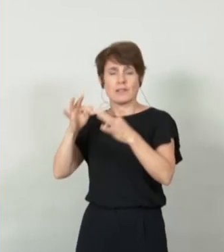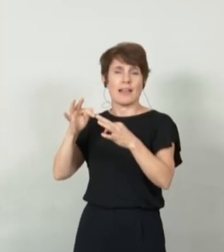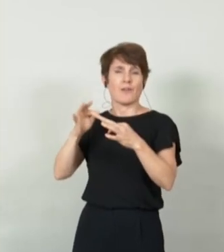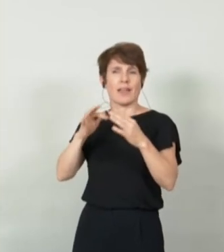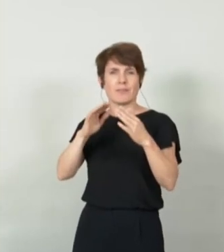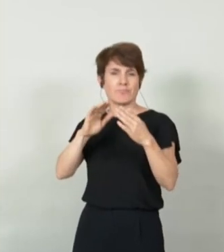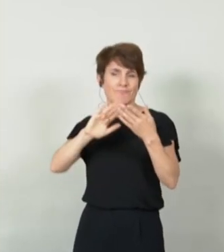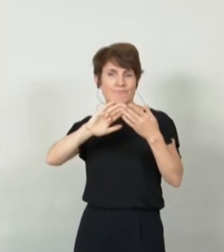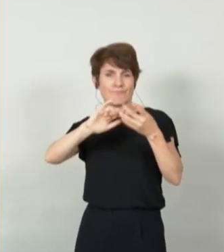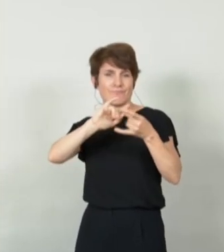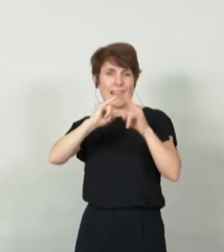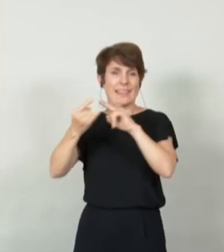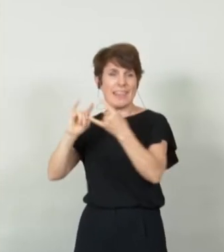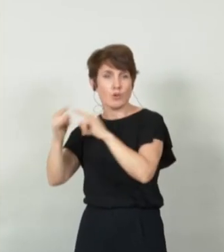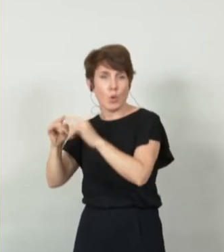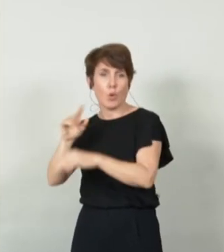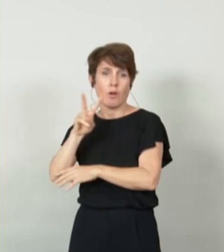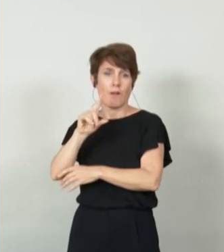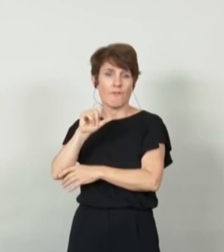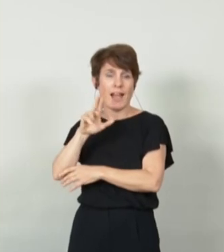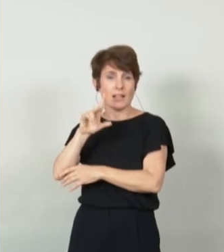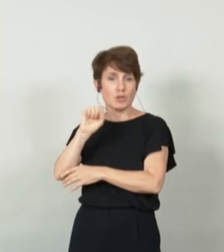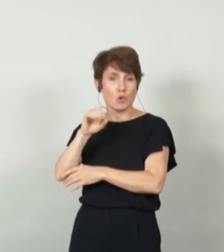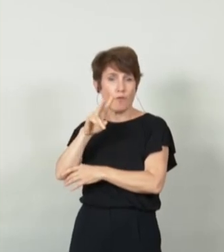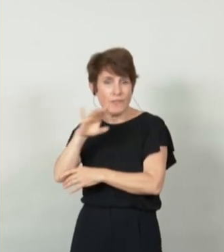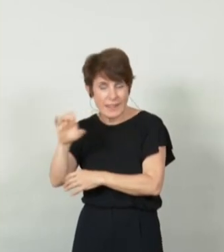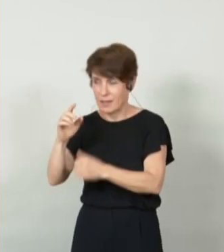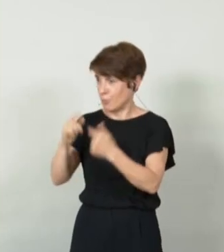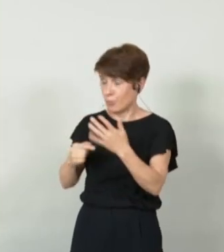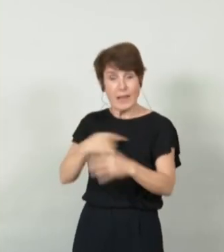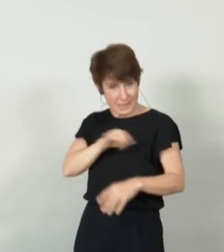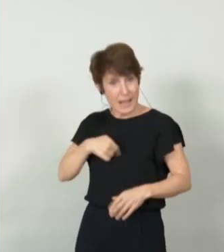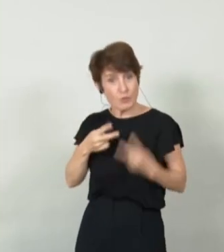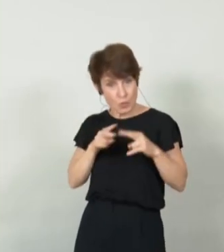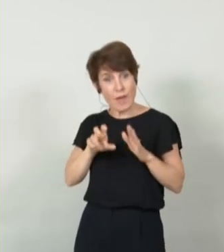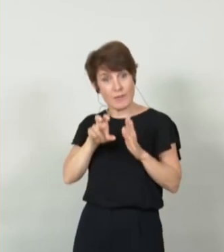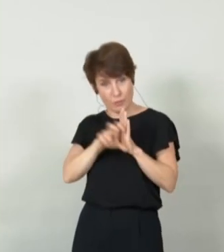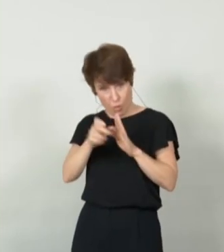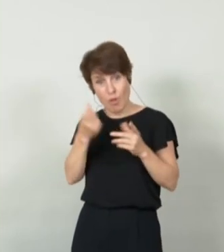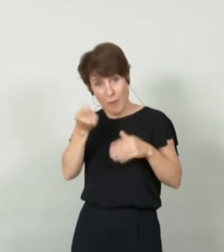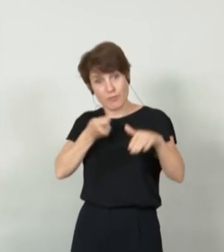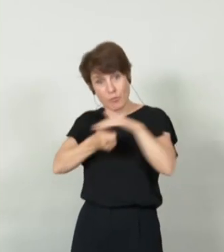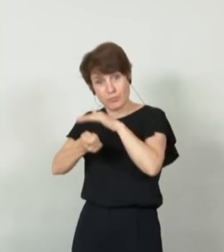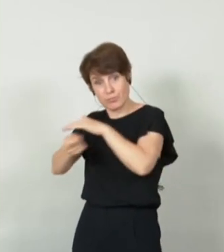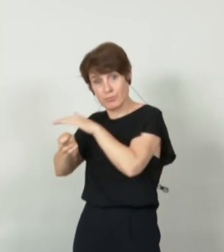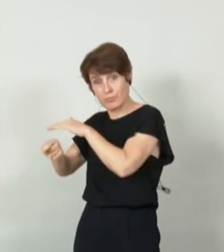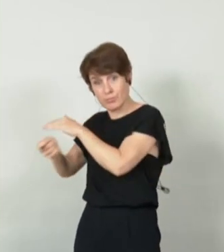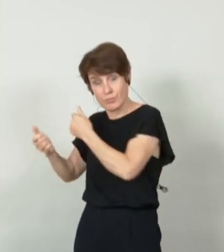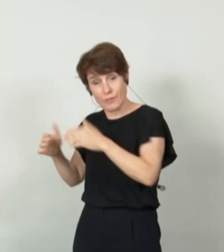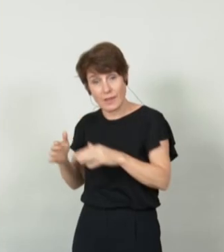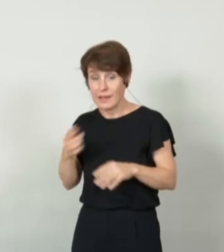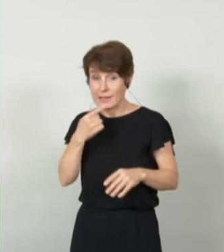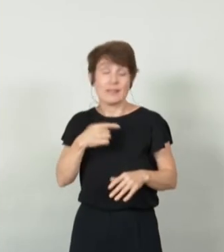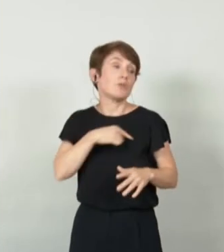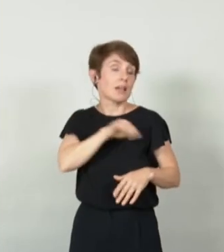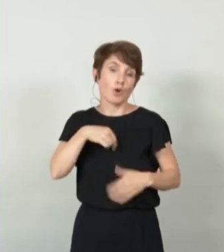ghetto de Varsovie dernièrement le chant du peuple juif assassiné qui est tout ça a été financé par la Ville de Grenoble merci c'est pas les élus de la ville de l'Europe